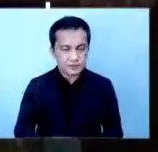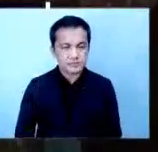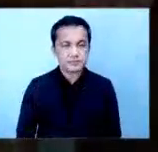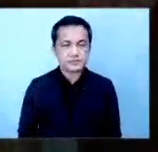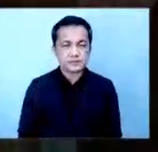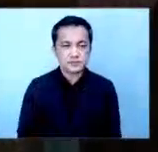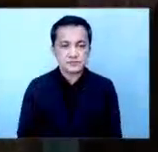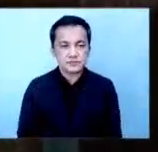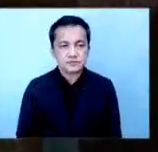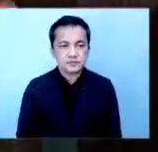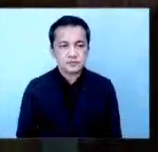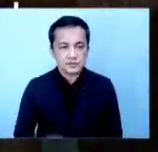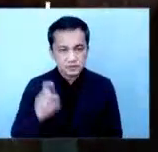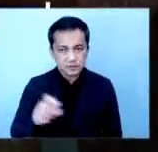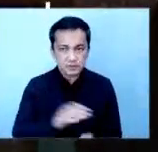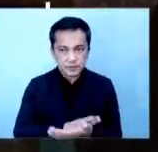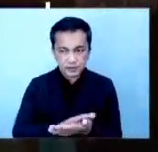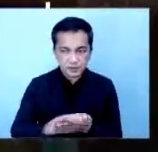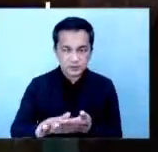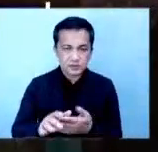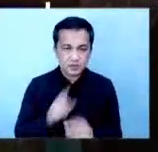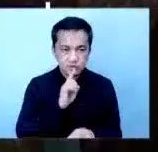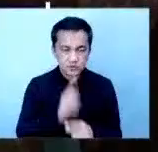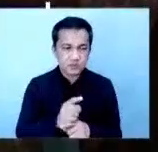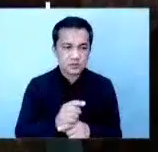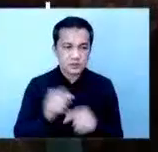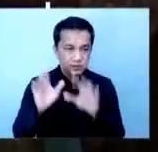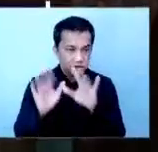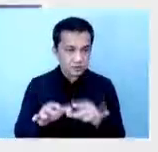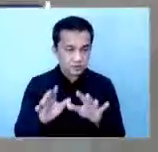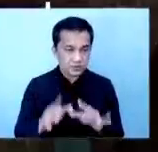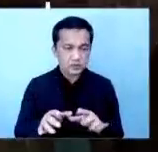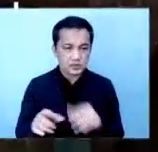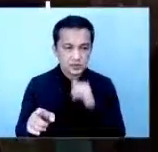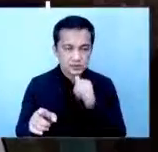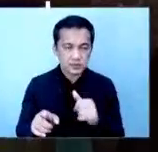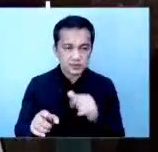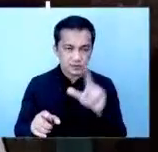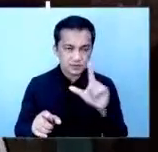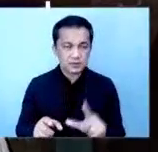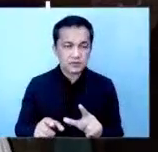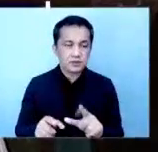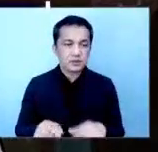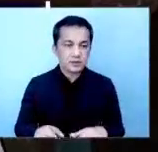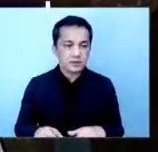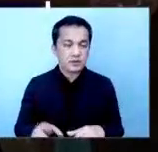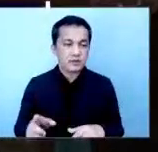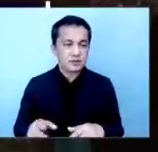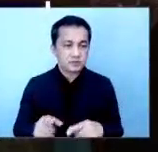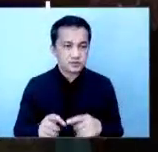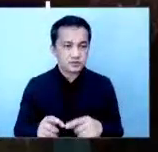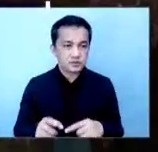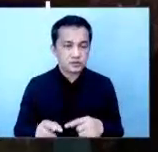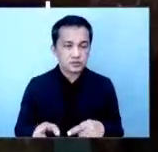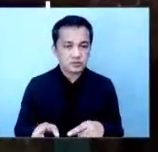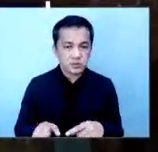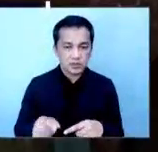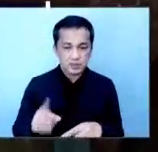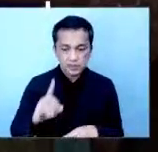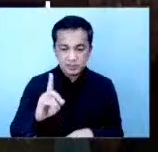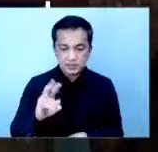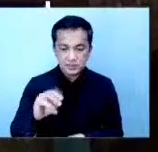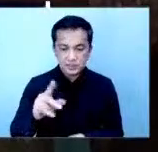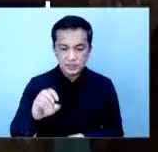na maayos at siguraduhin natin kung tag-ulan naman ay hindi naman siya mababa. Siguraduhin naman natin yung mga drainage system maayos